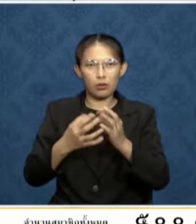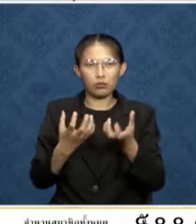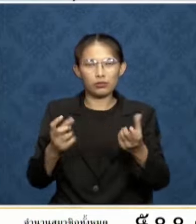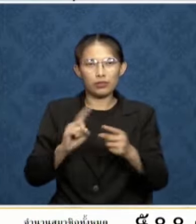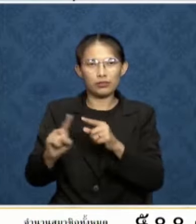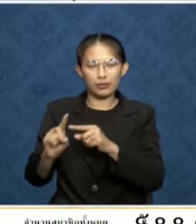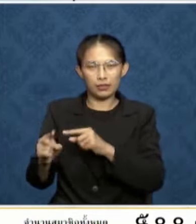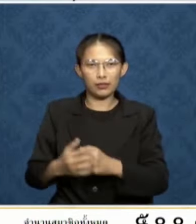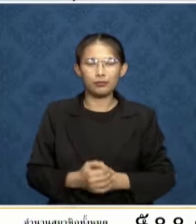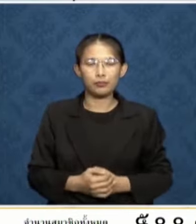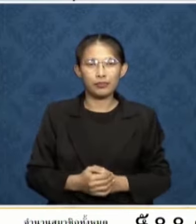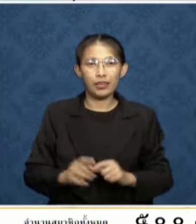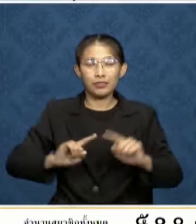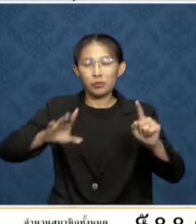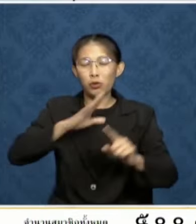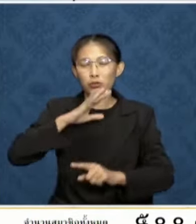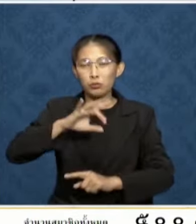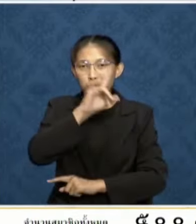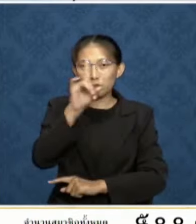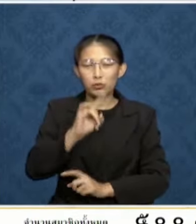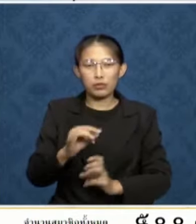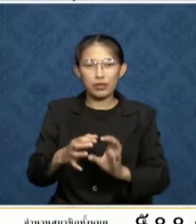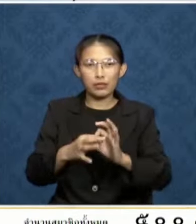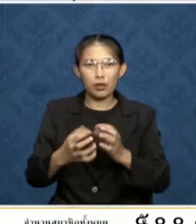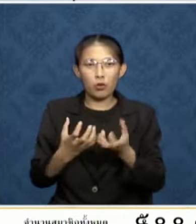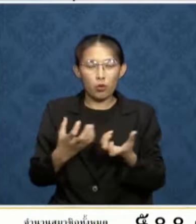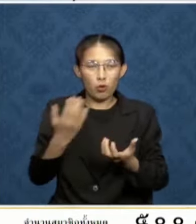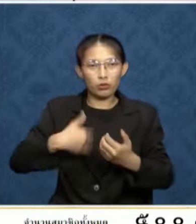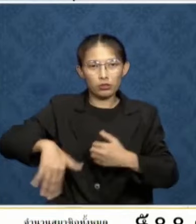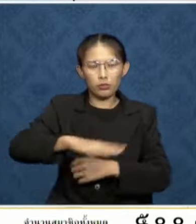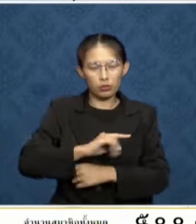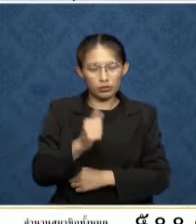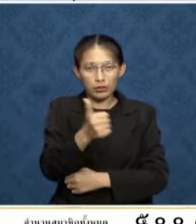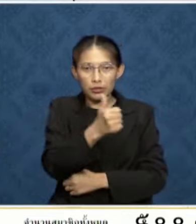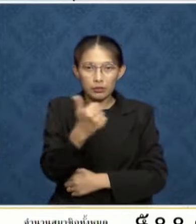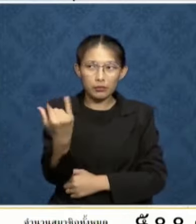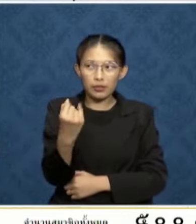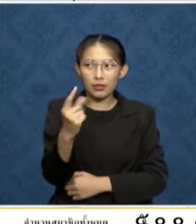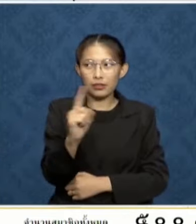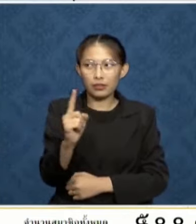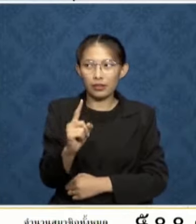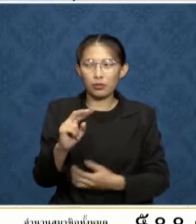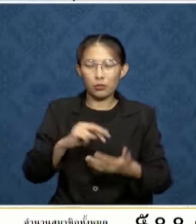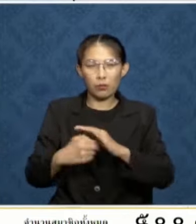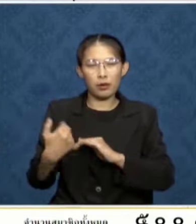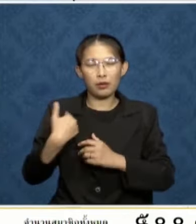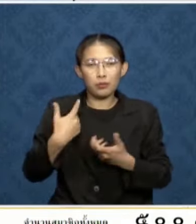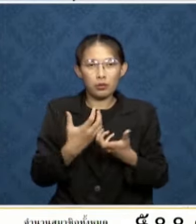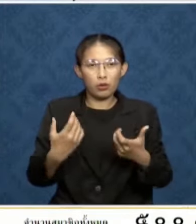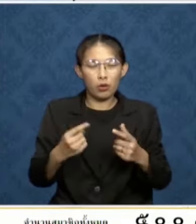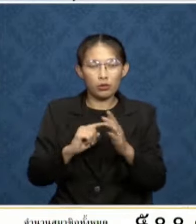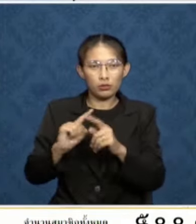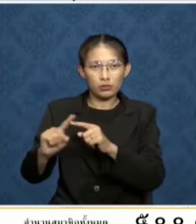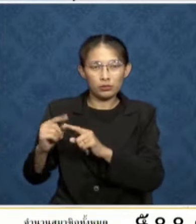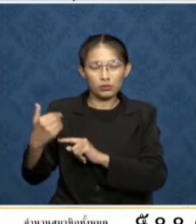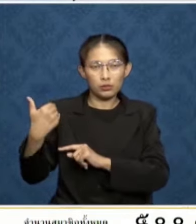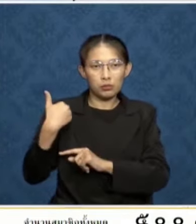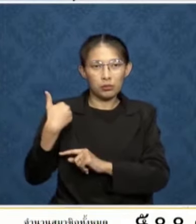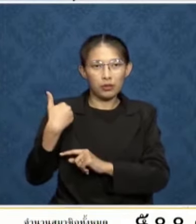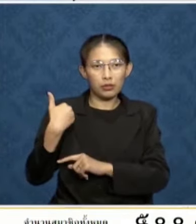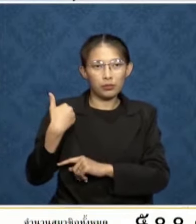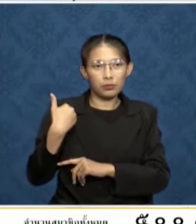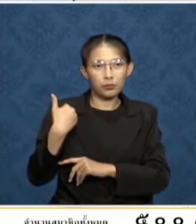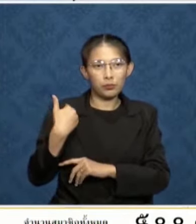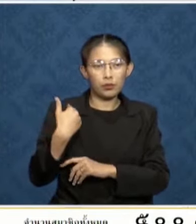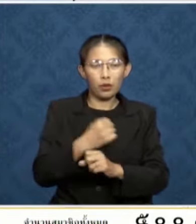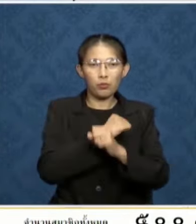ี้ใกปกปเกรข่ ถเป